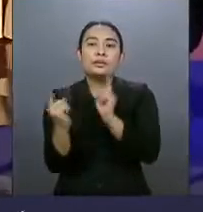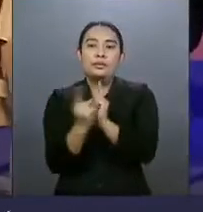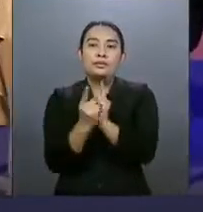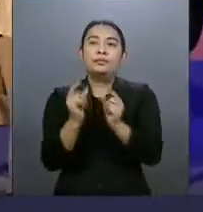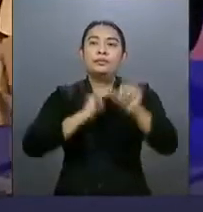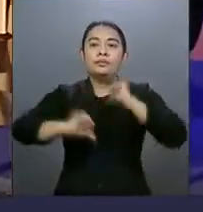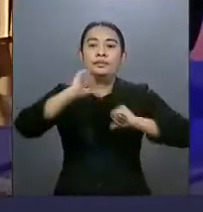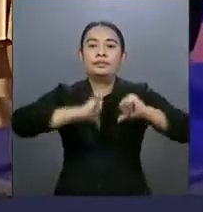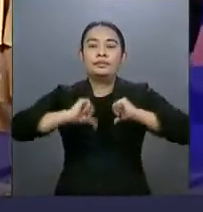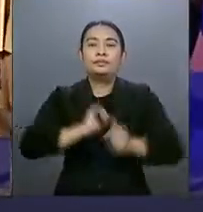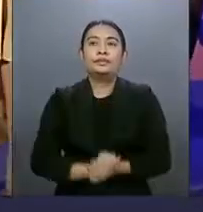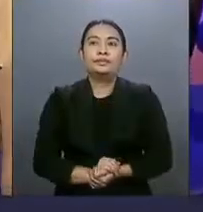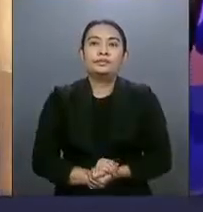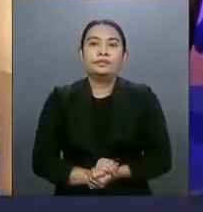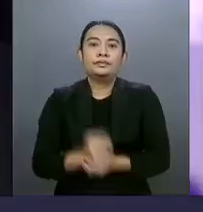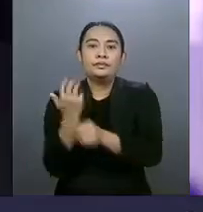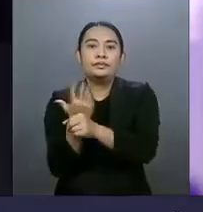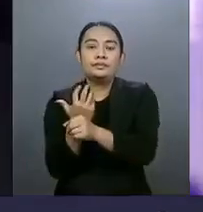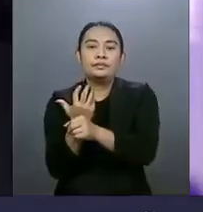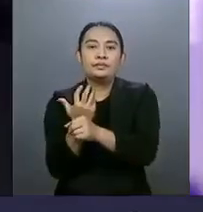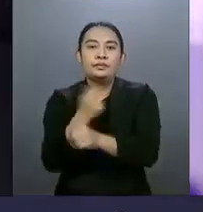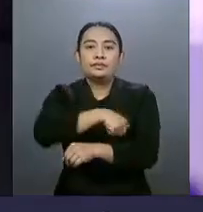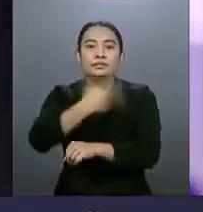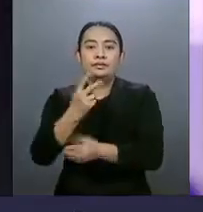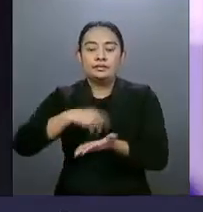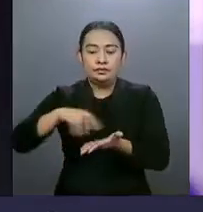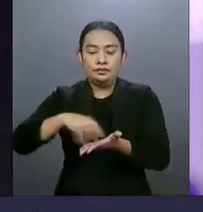าวิตรีและฮิรัญวณิชไทย PBS รายงาน